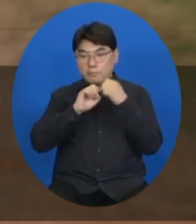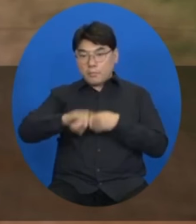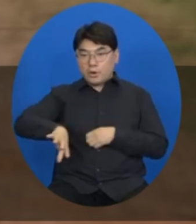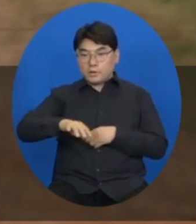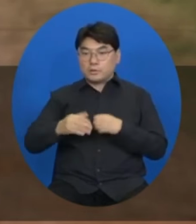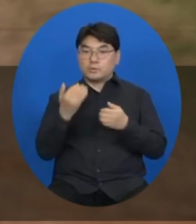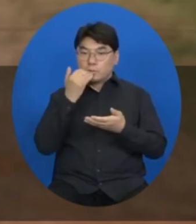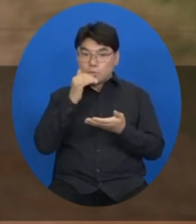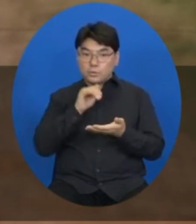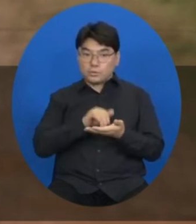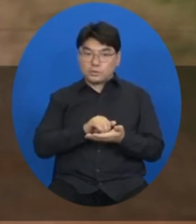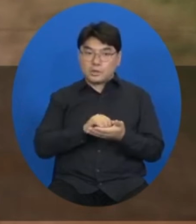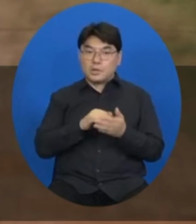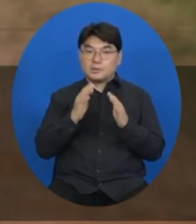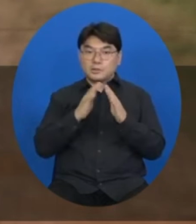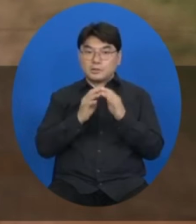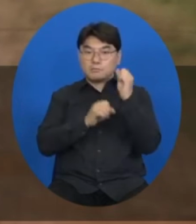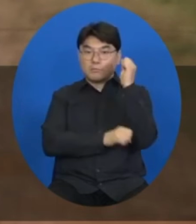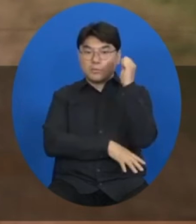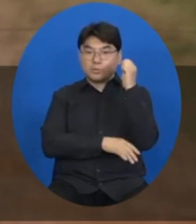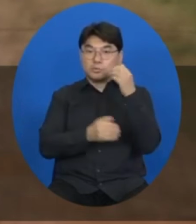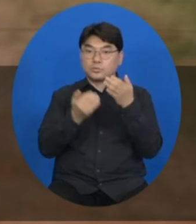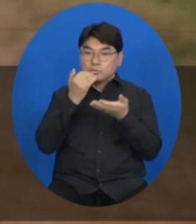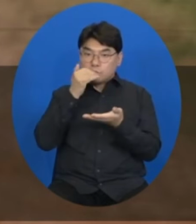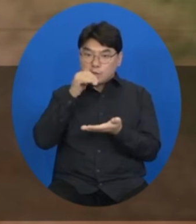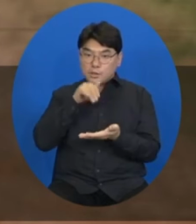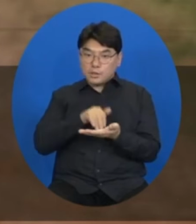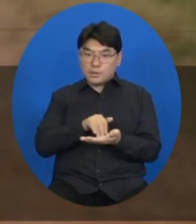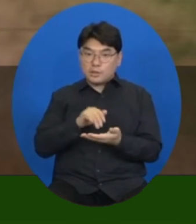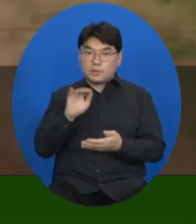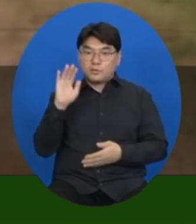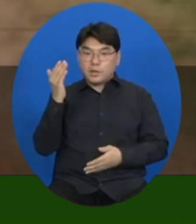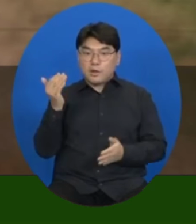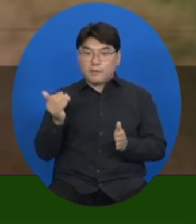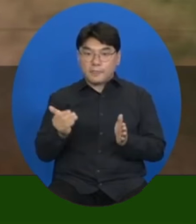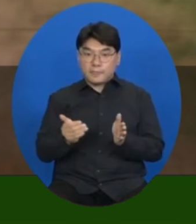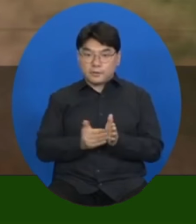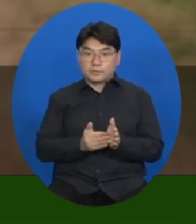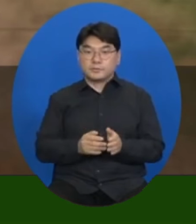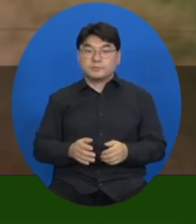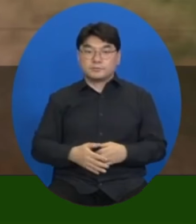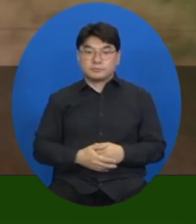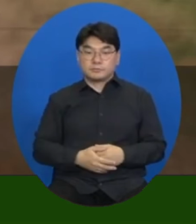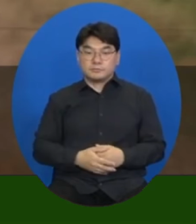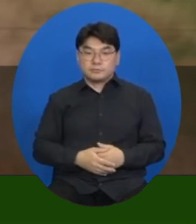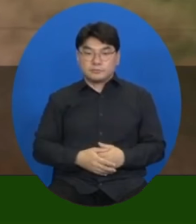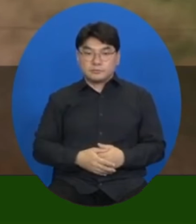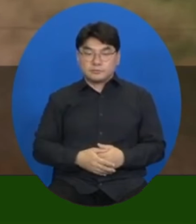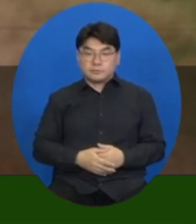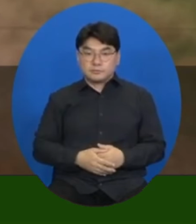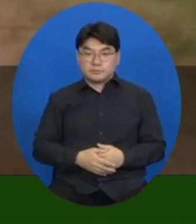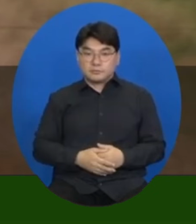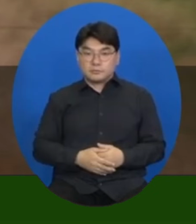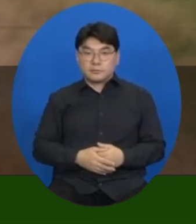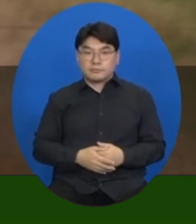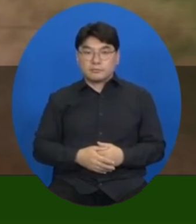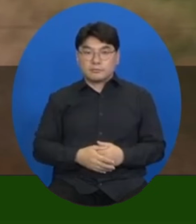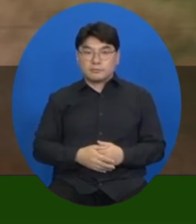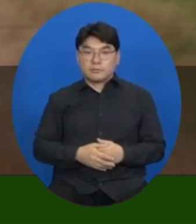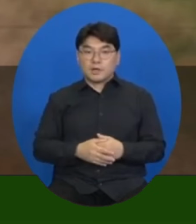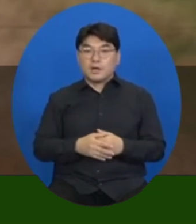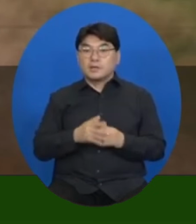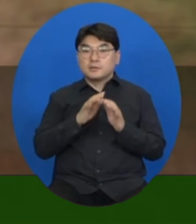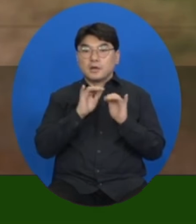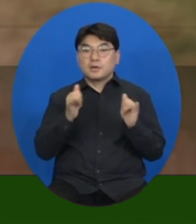돌로서 집 모퉁이의 머릿돌이 되 라 자이 얘기는 베드로는 무슨 얘기를 하냐면 사람들은